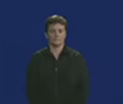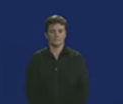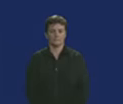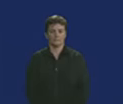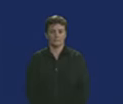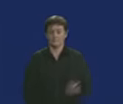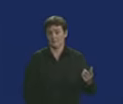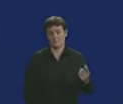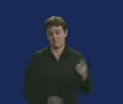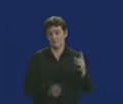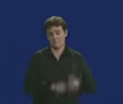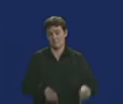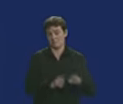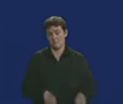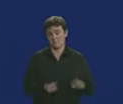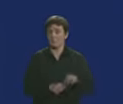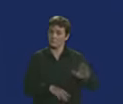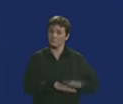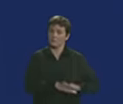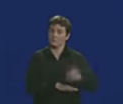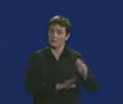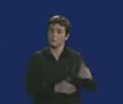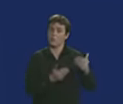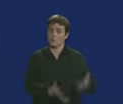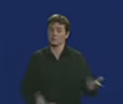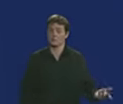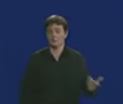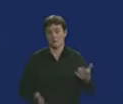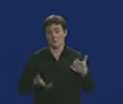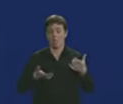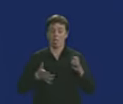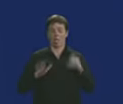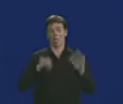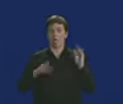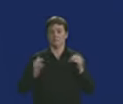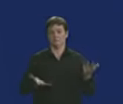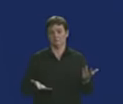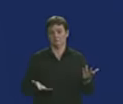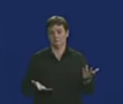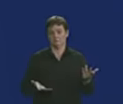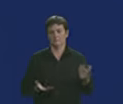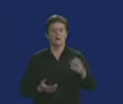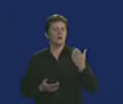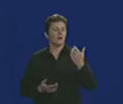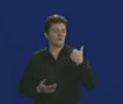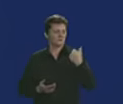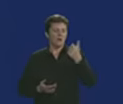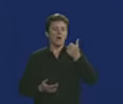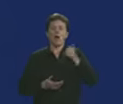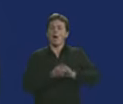Et ainsi va la politique qui nous est proposée, l'esquive. Un jour, l'un de ses plus proches